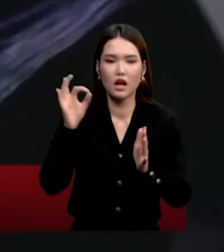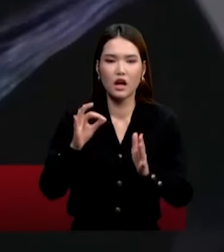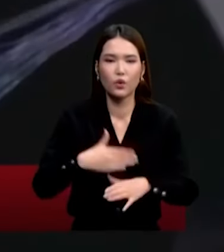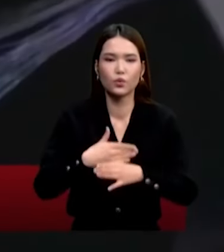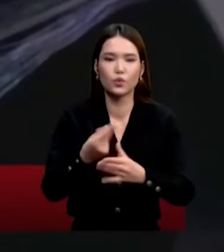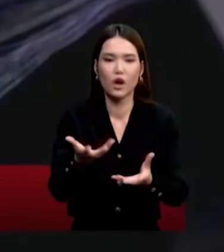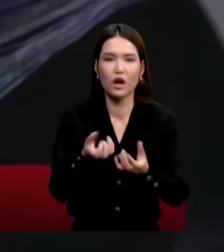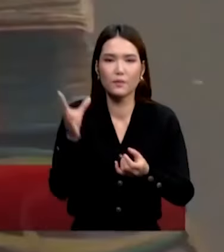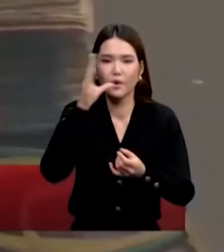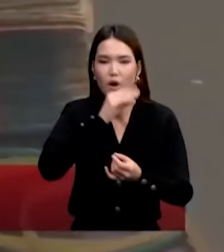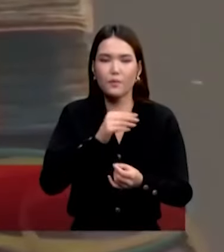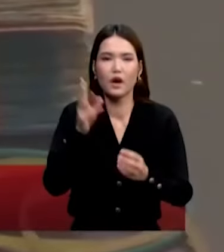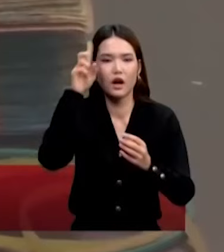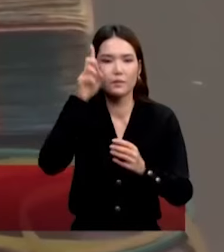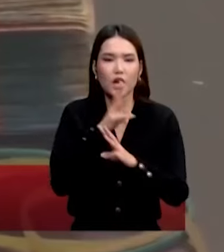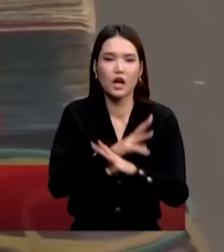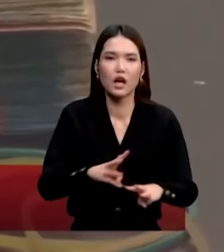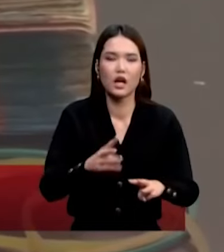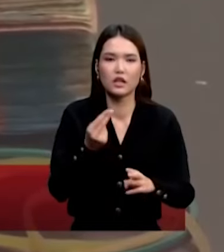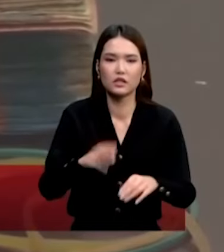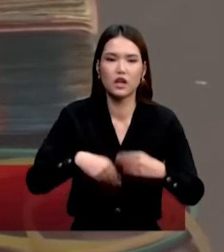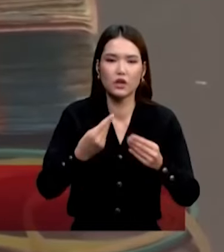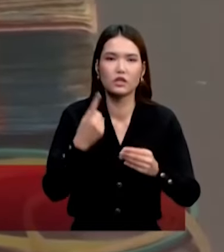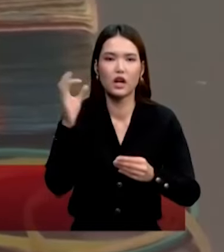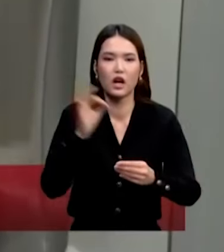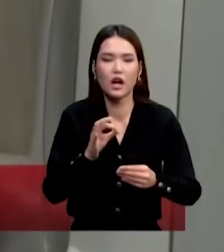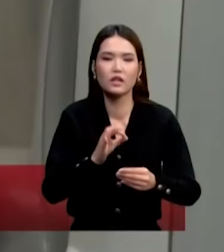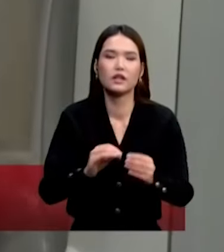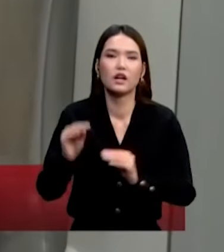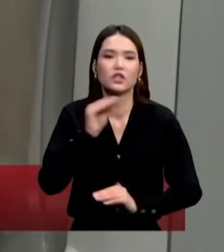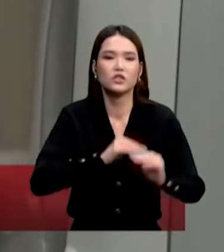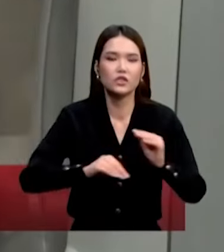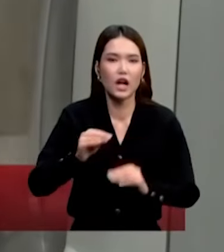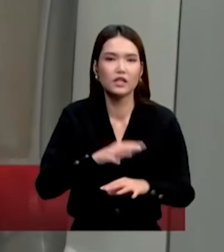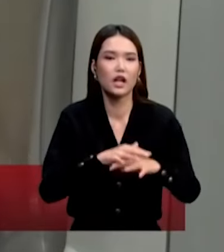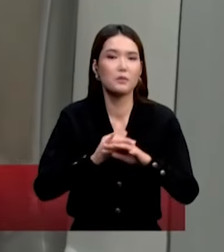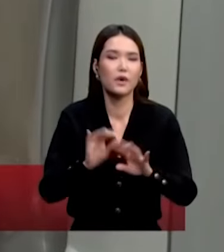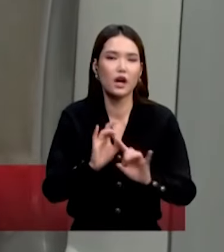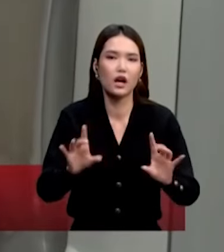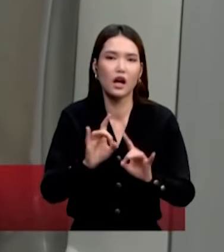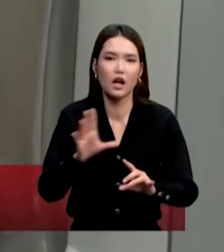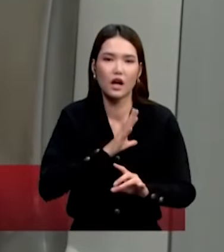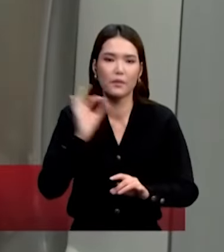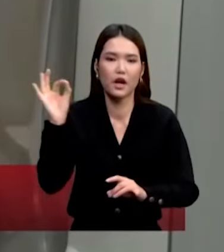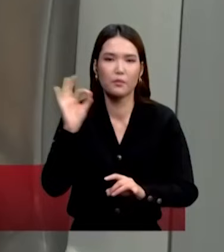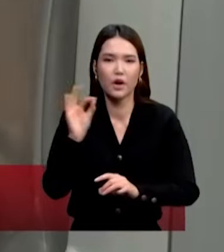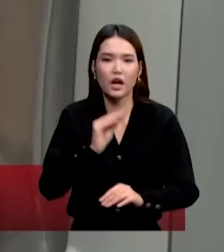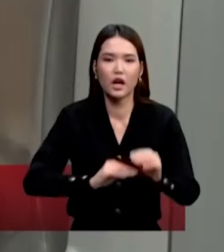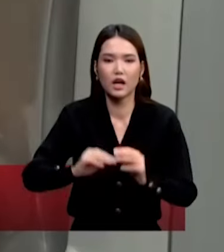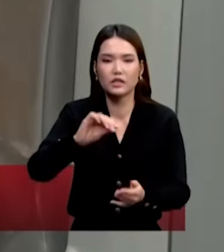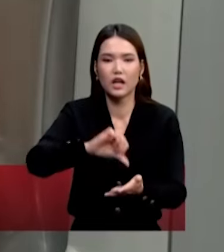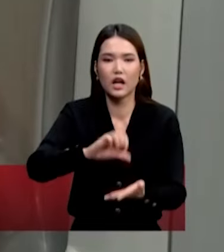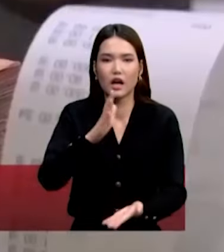субсидияланады. Мемлекеттен қаржы түскен соң 1%-мен қайта график жасалады деп банк өкілдері түсіндірген. Бұл пайыздық мөлшерлемеге